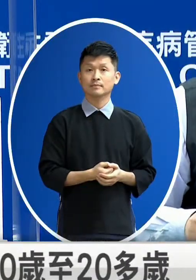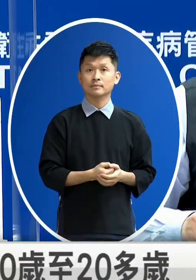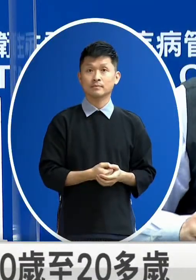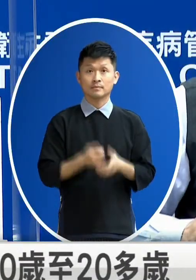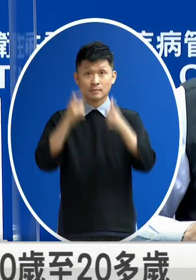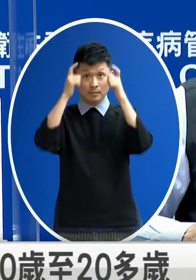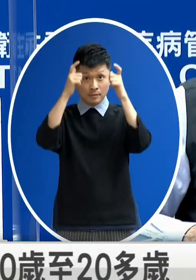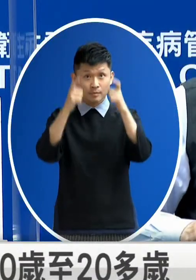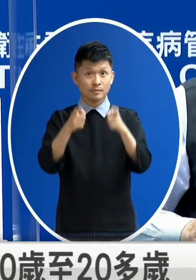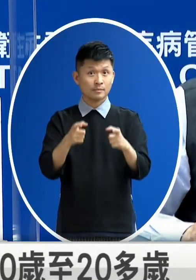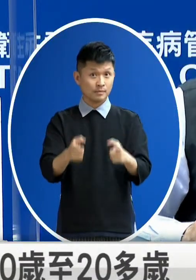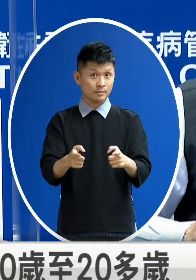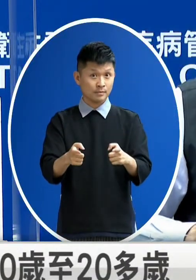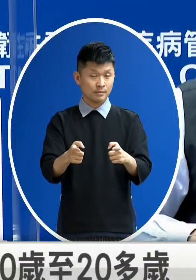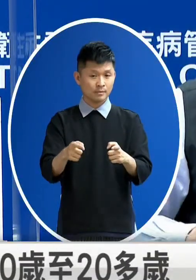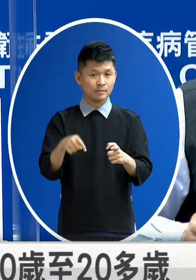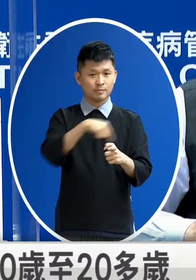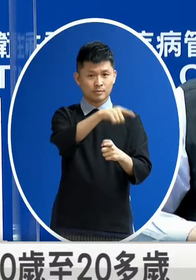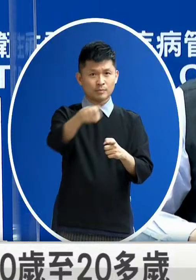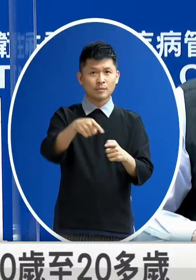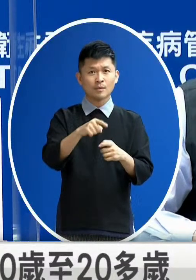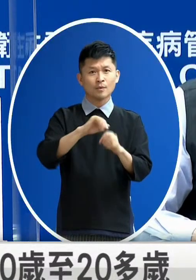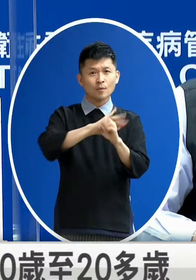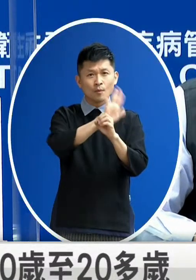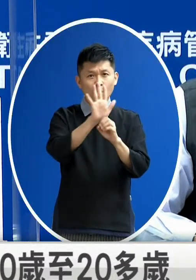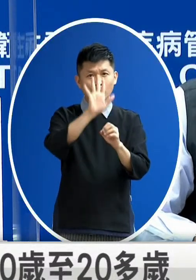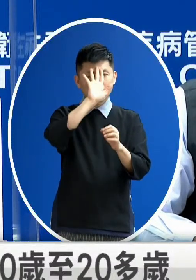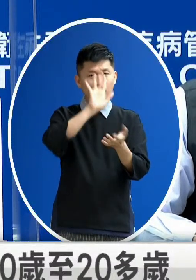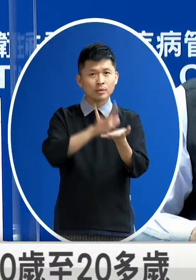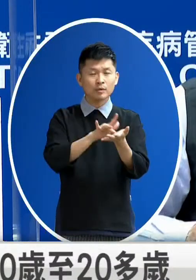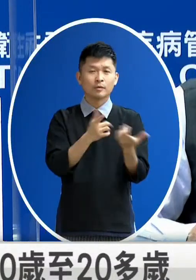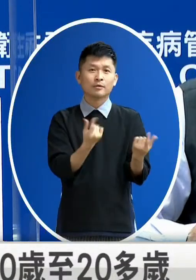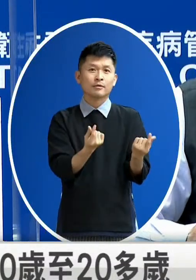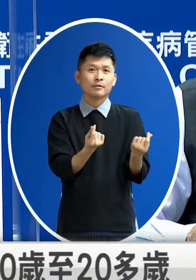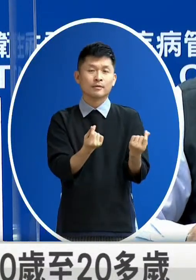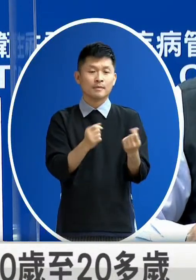原来高雄港原来的同一株，并没有新的变化。